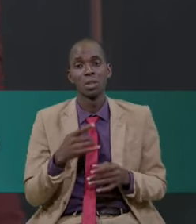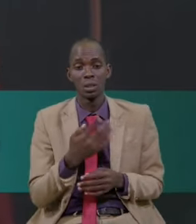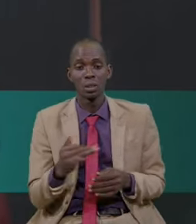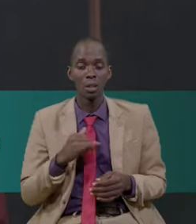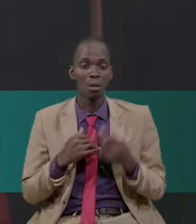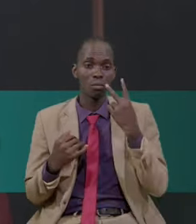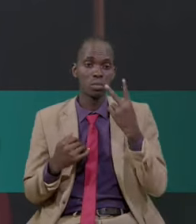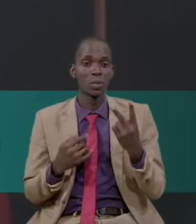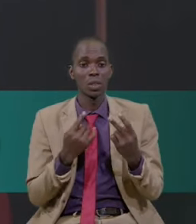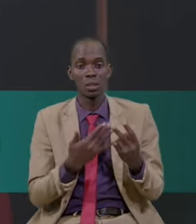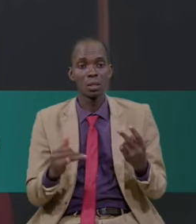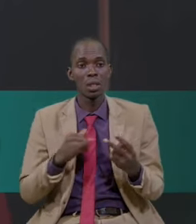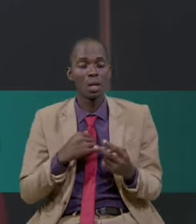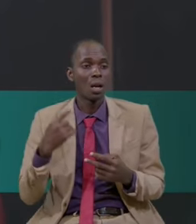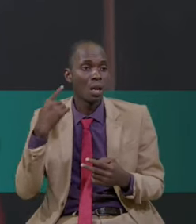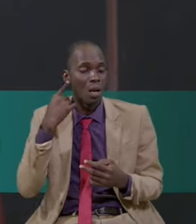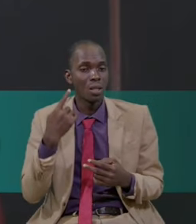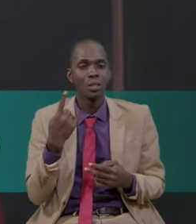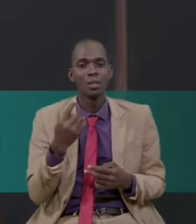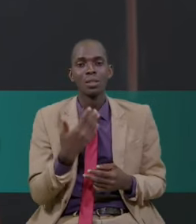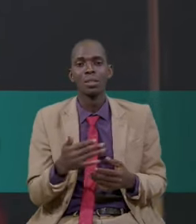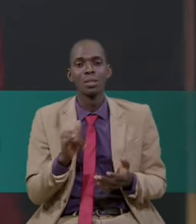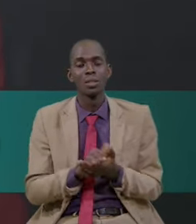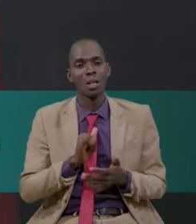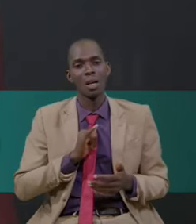j'entends, les choses que je sens,